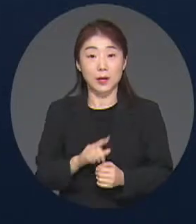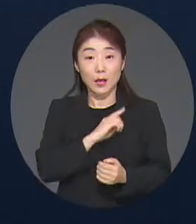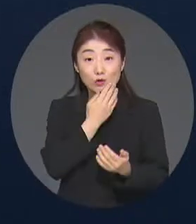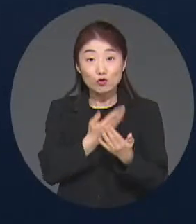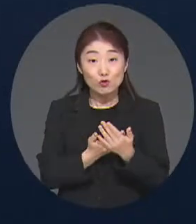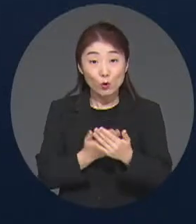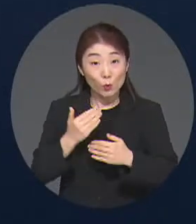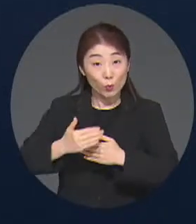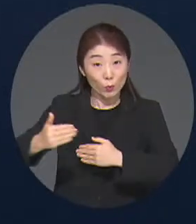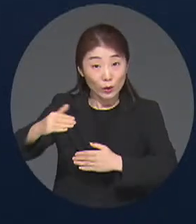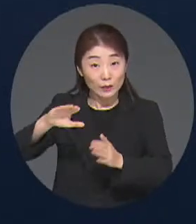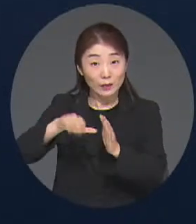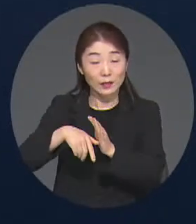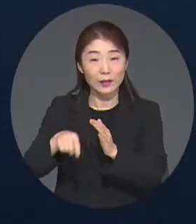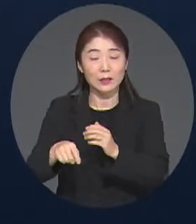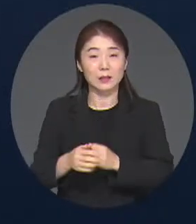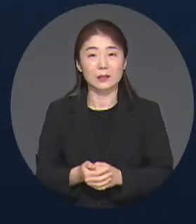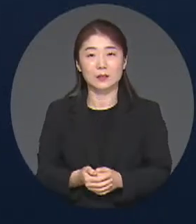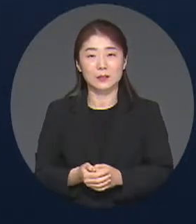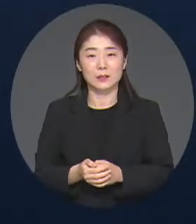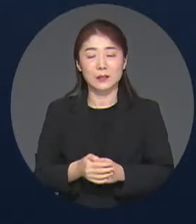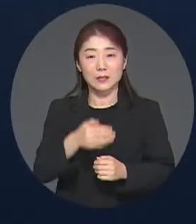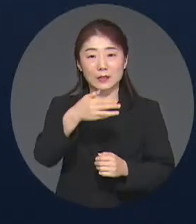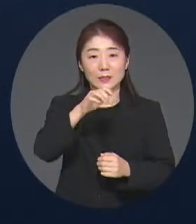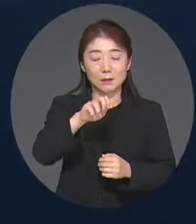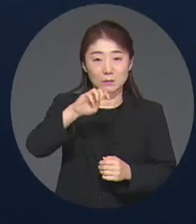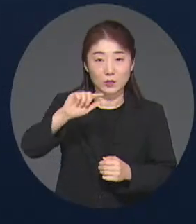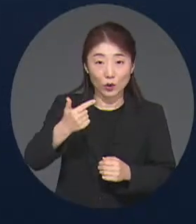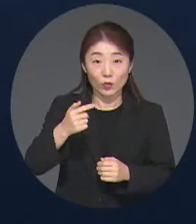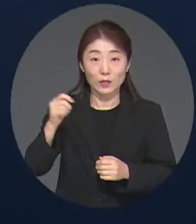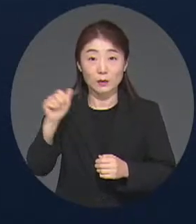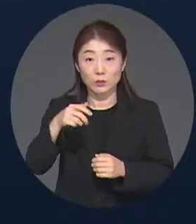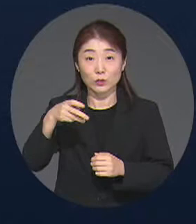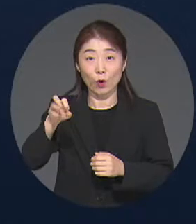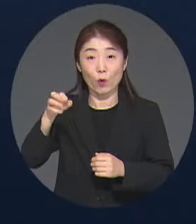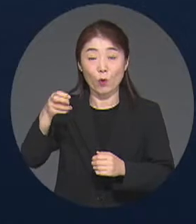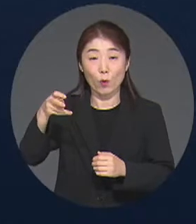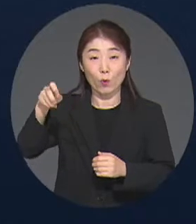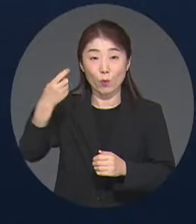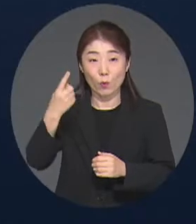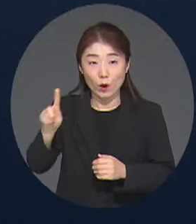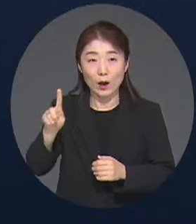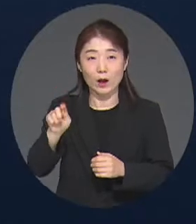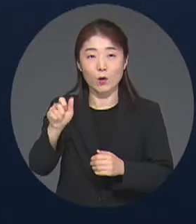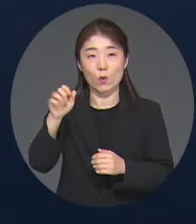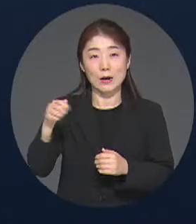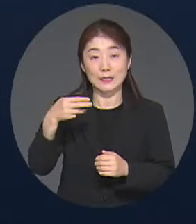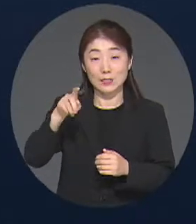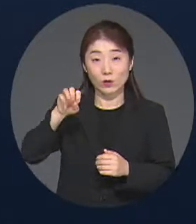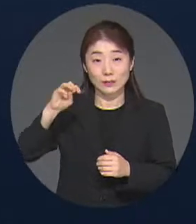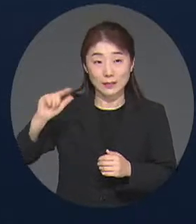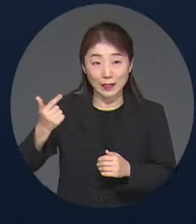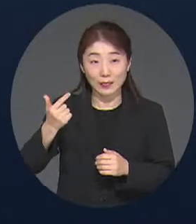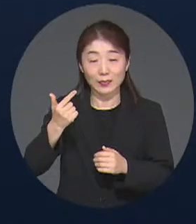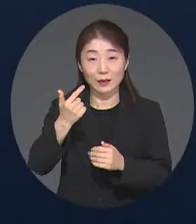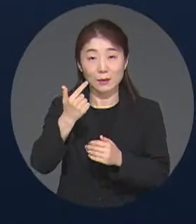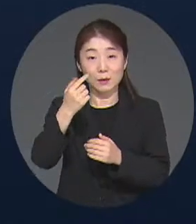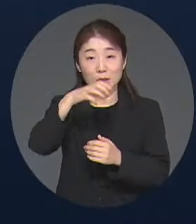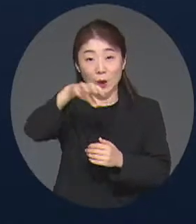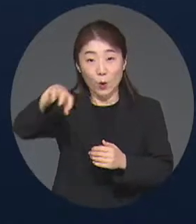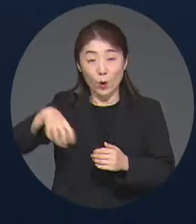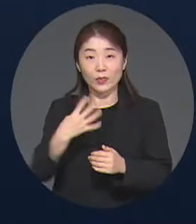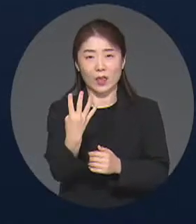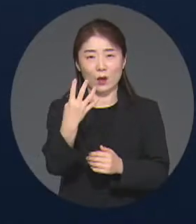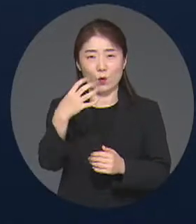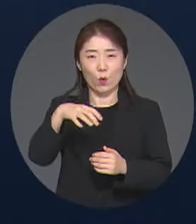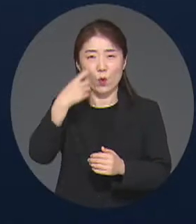중요한 정수 처리 과정 가운데 침전과 급속 여과, 활성탄 여과, 정수지 등 네 곳에서 여전히 유충이